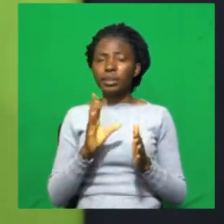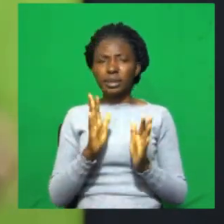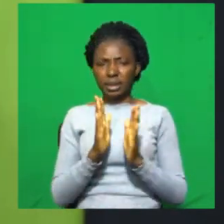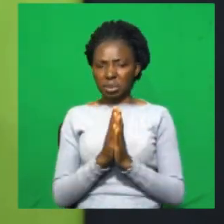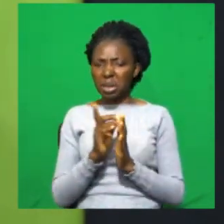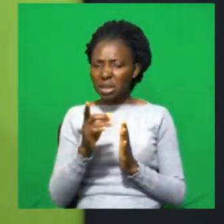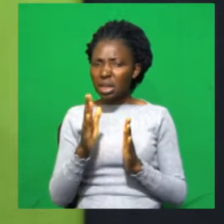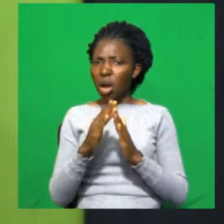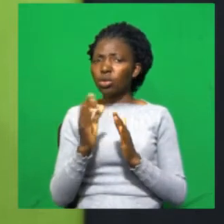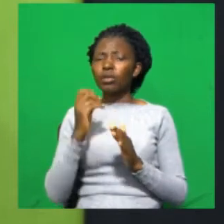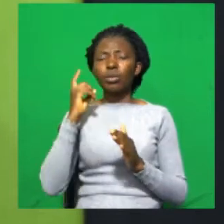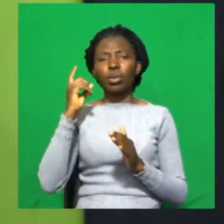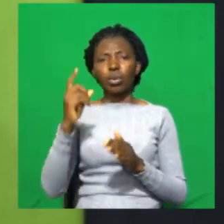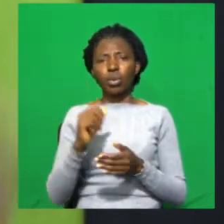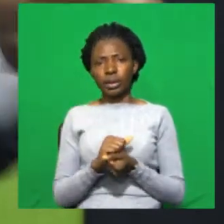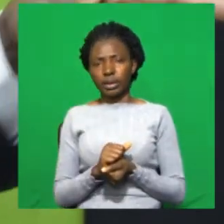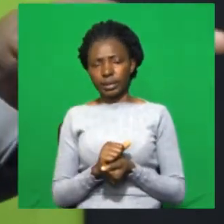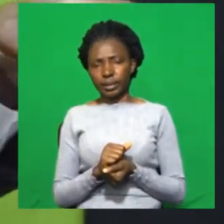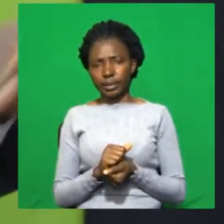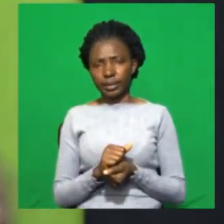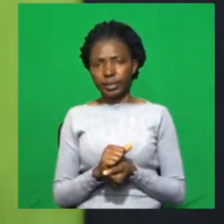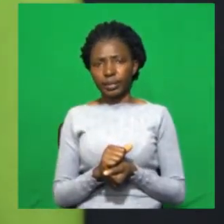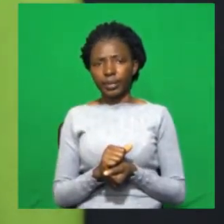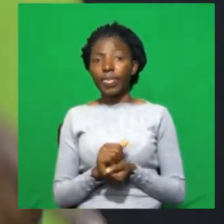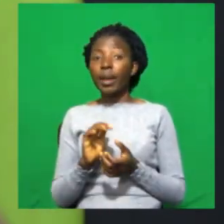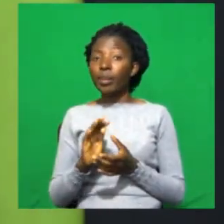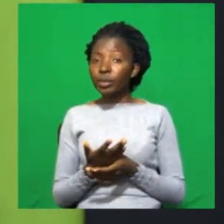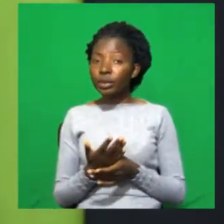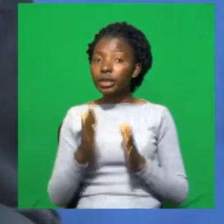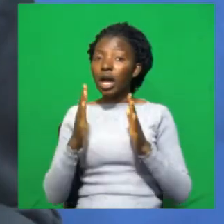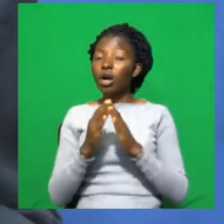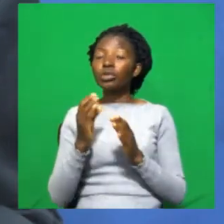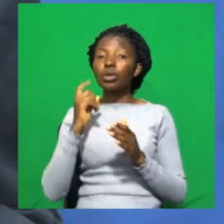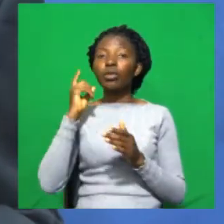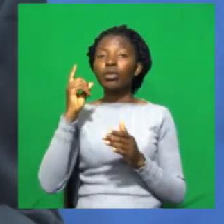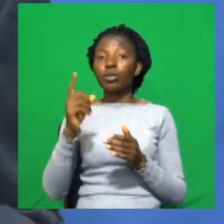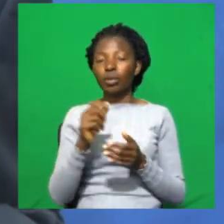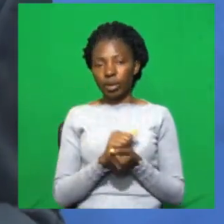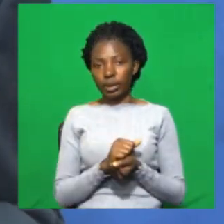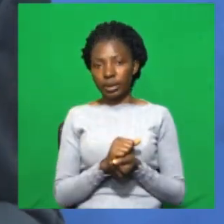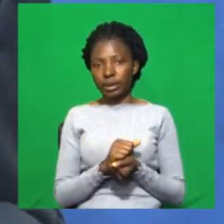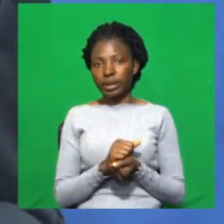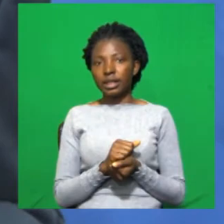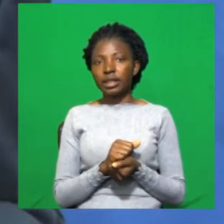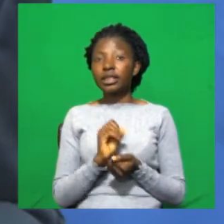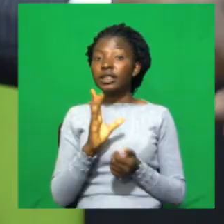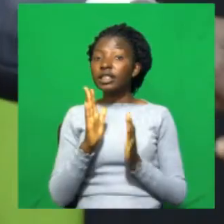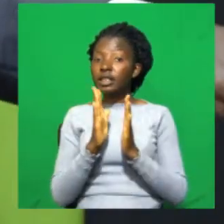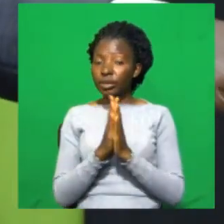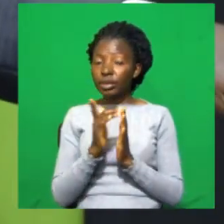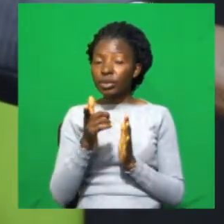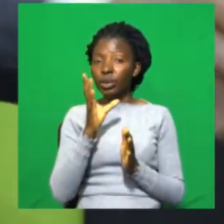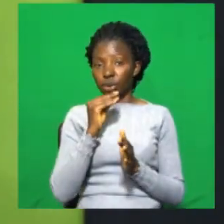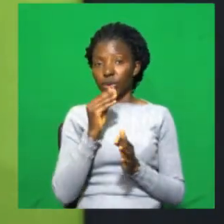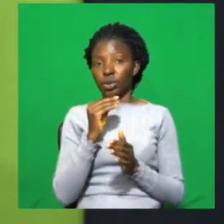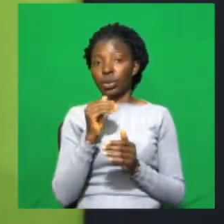imba yababa vangu iyo temberi yacho, iyo temberi, because imba yababa ka kuri imba yaMwari ka ndo temberi yaMwari yataurwa